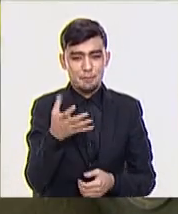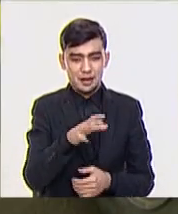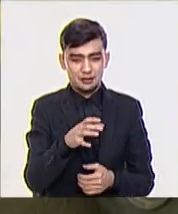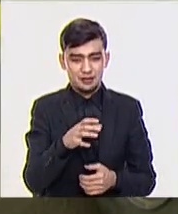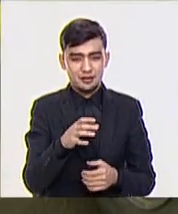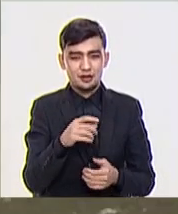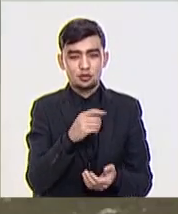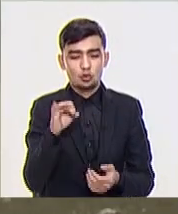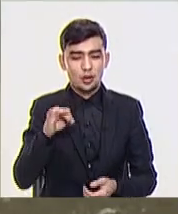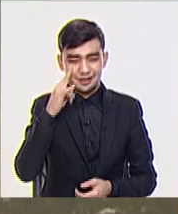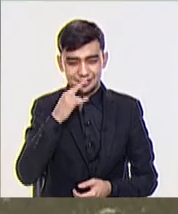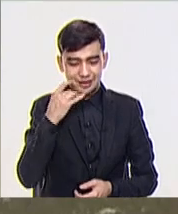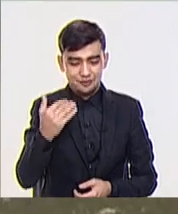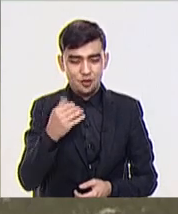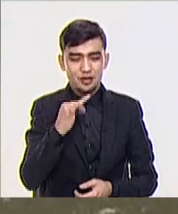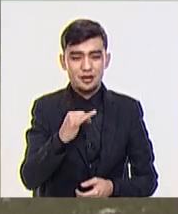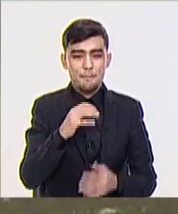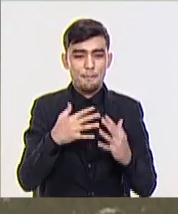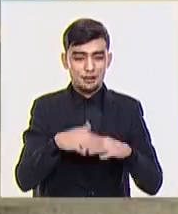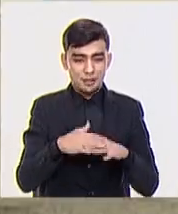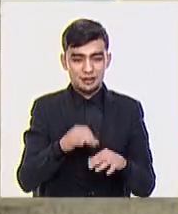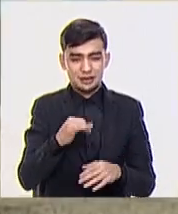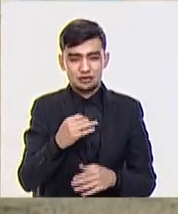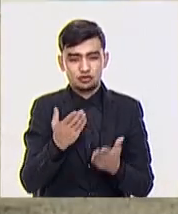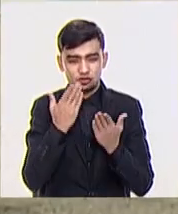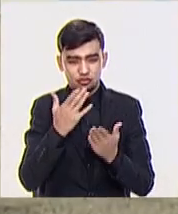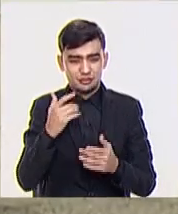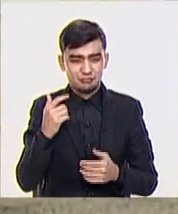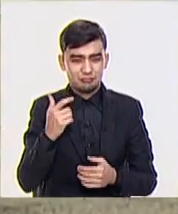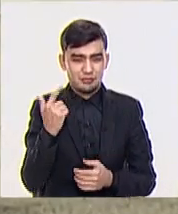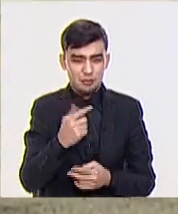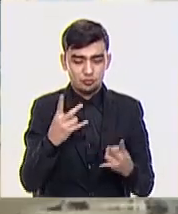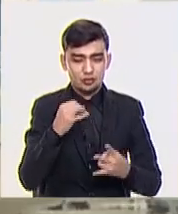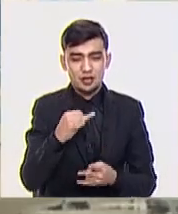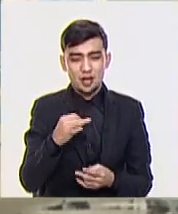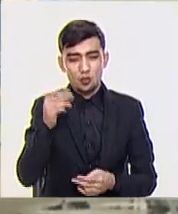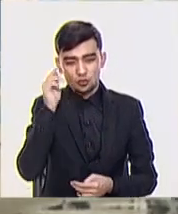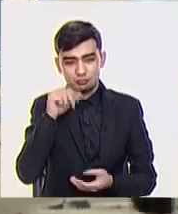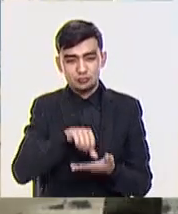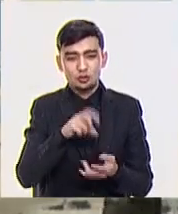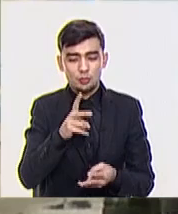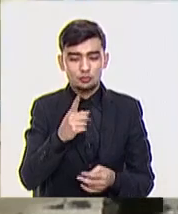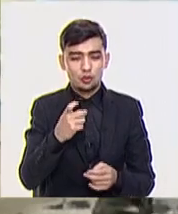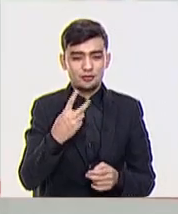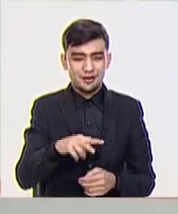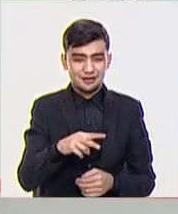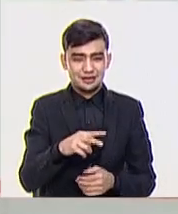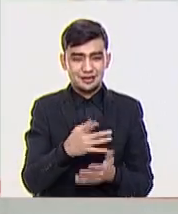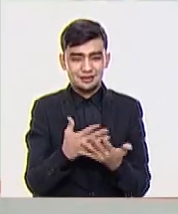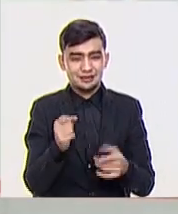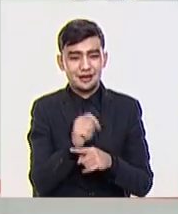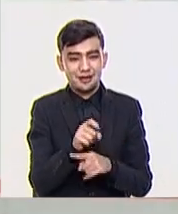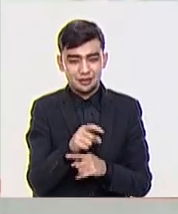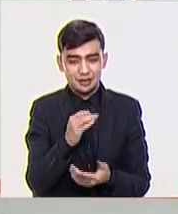история Казахстана, математика, грамотность чтения и 2 профильных предмета. Участникам дается 120 тестовых заданий,